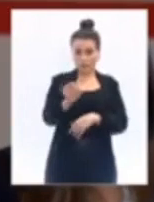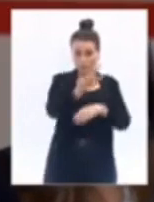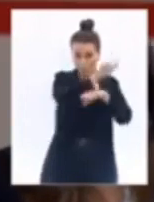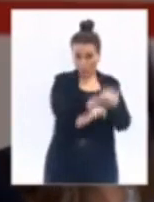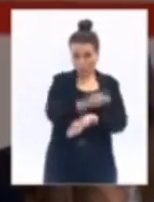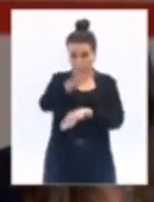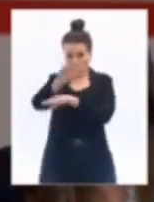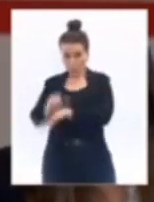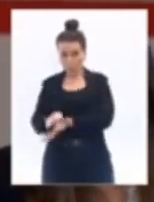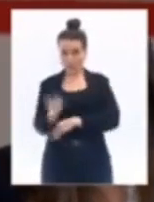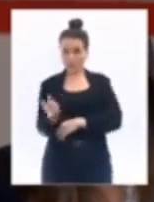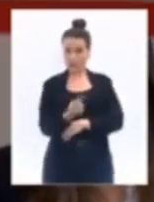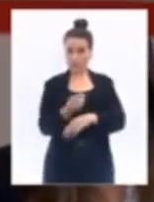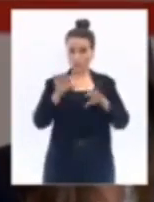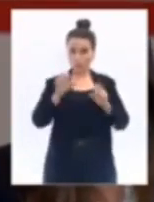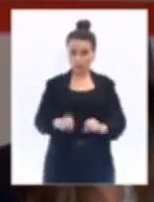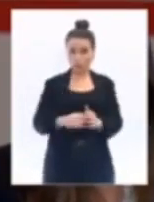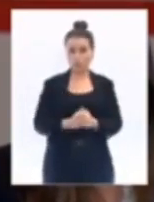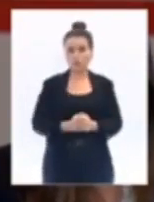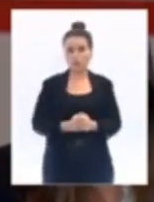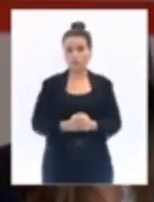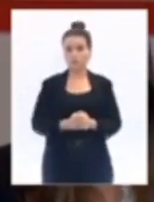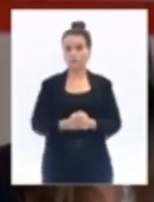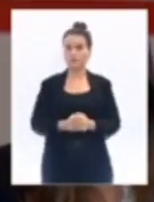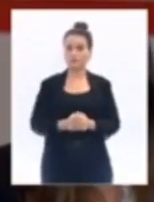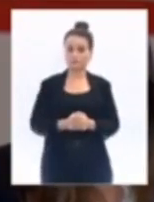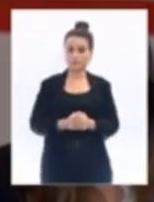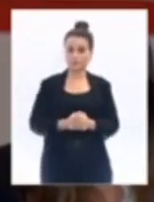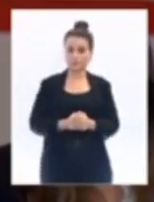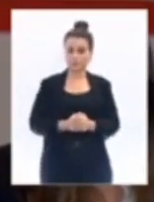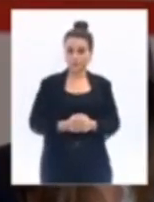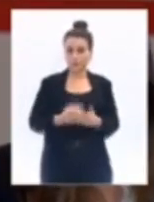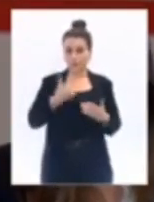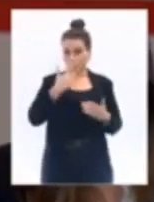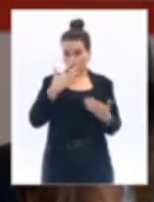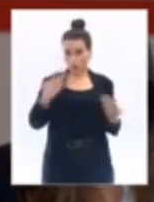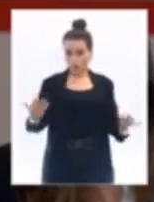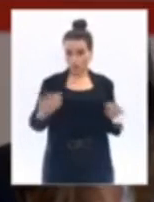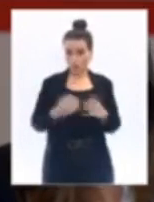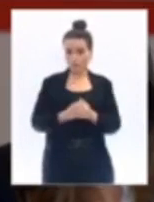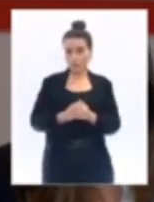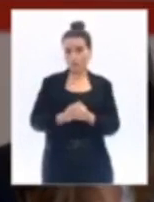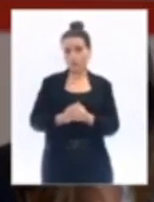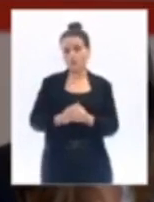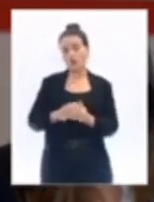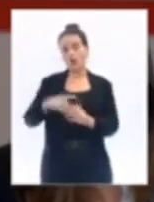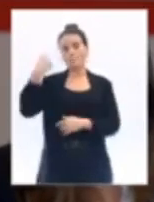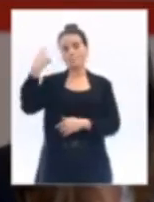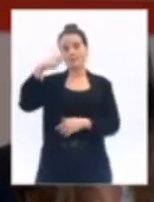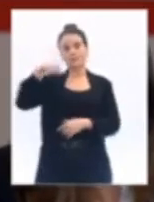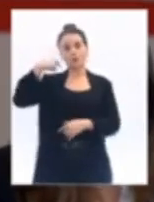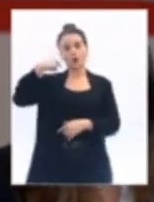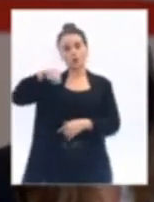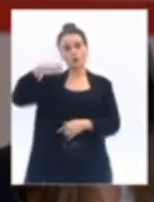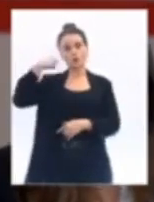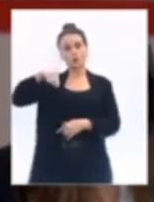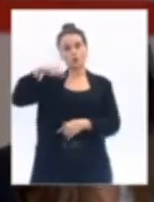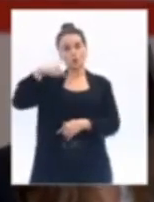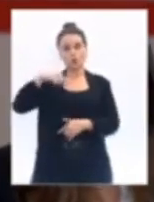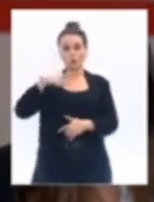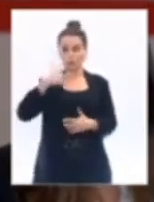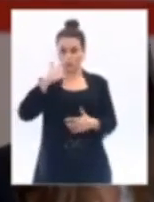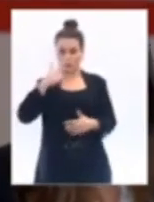déplacement très limité à une heure, ne va pas favoriser la contamination dans les foyers? J'ai une question également sur pourquoi ne pas donner aux personnes fragile